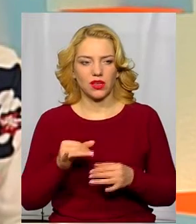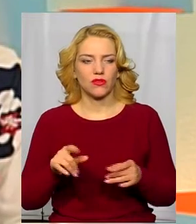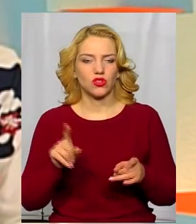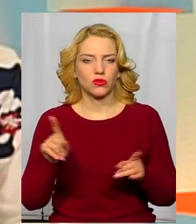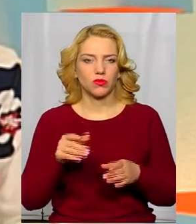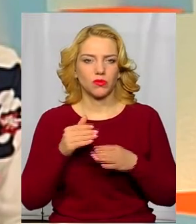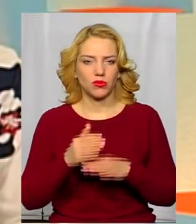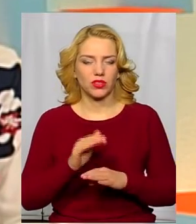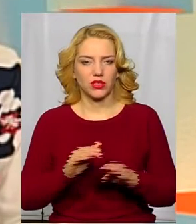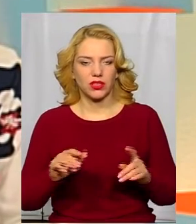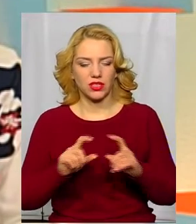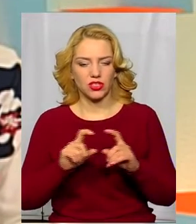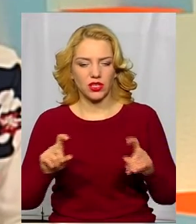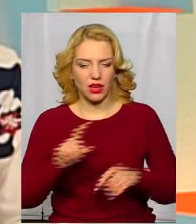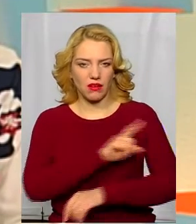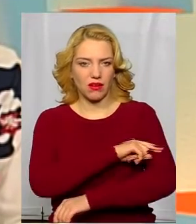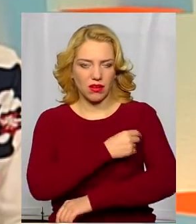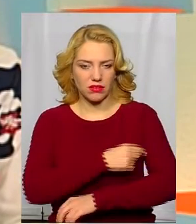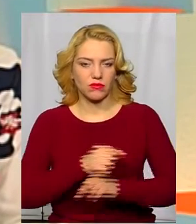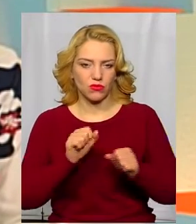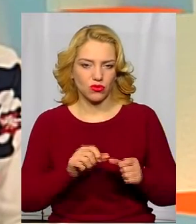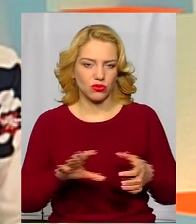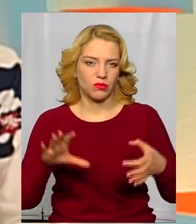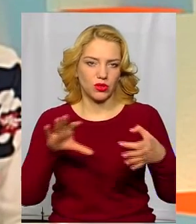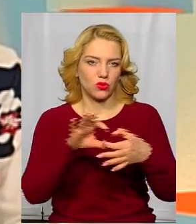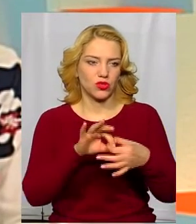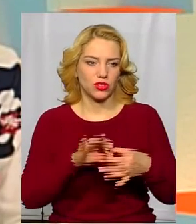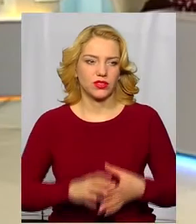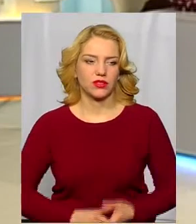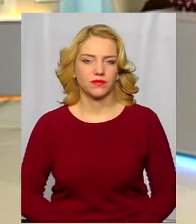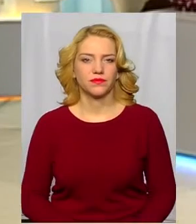допомогти, дитячі лікарні можуть підключатися.